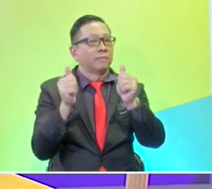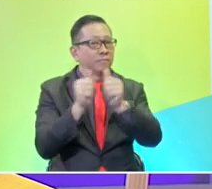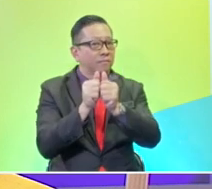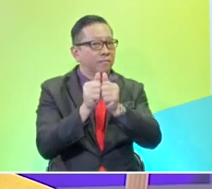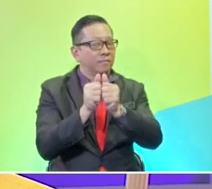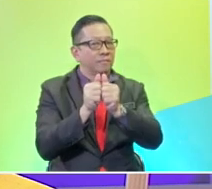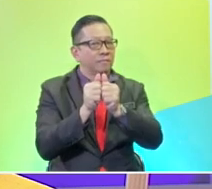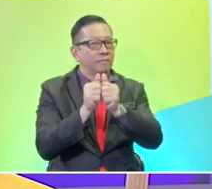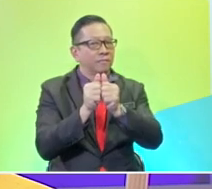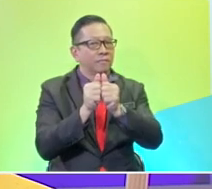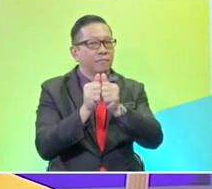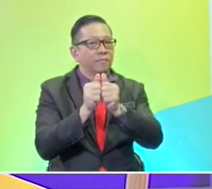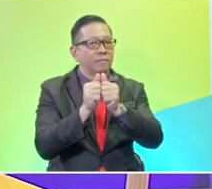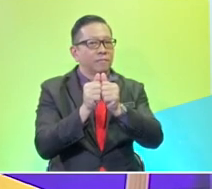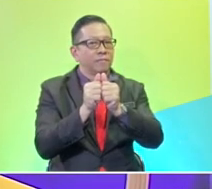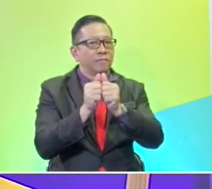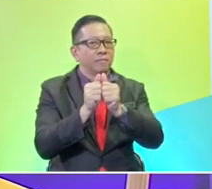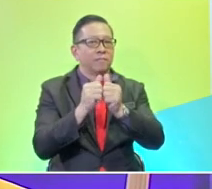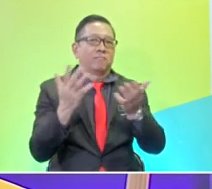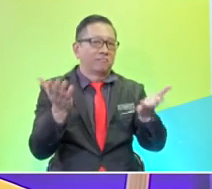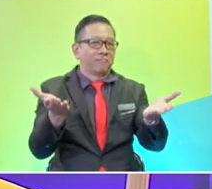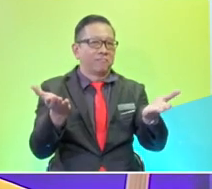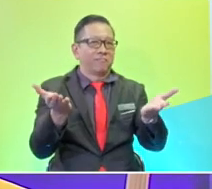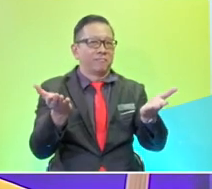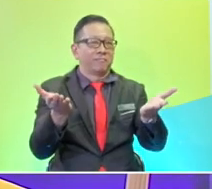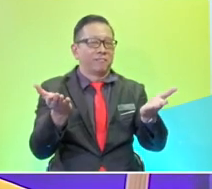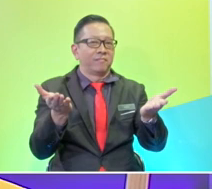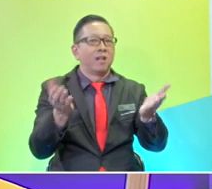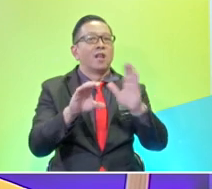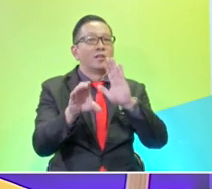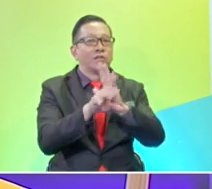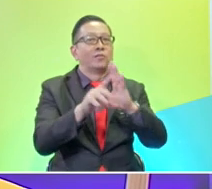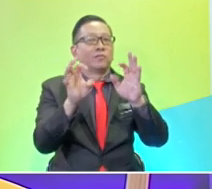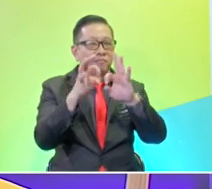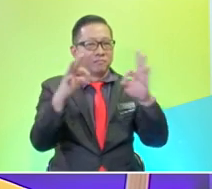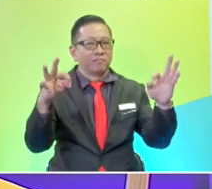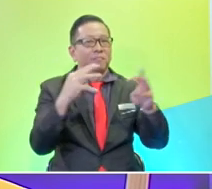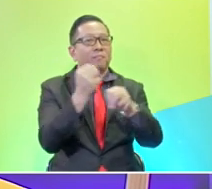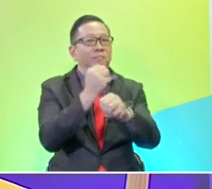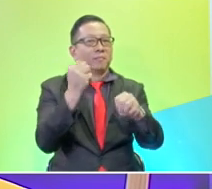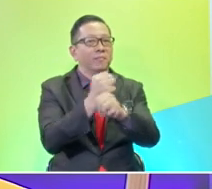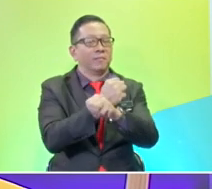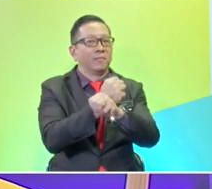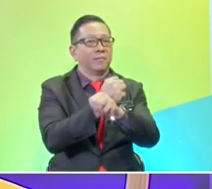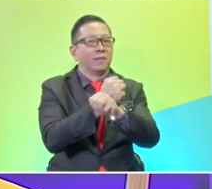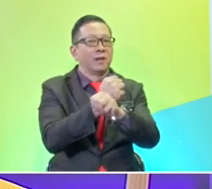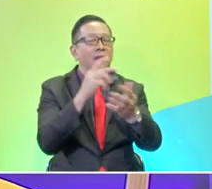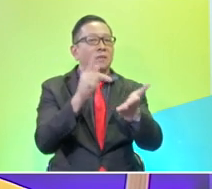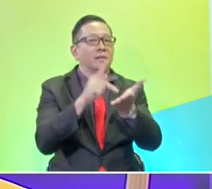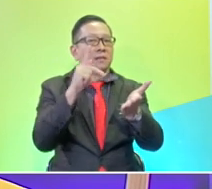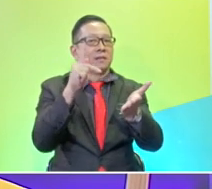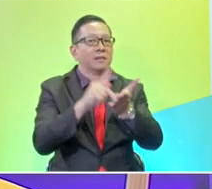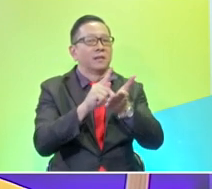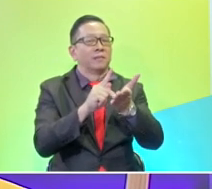ya Sabar Ho dadah nah ini adalah contoh soal dan matematika operasi tolak yang penuh